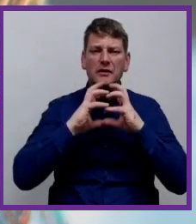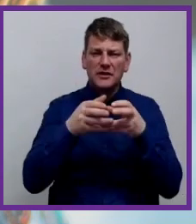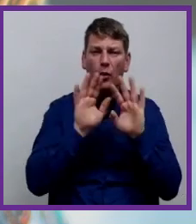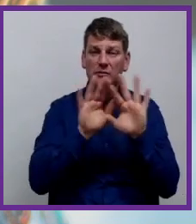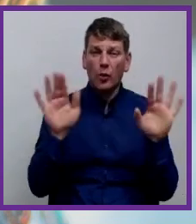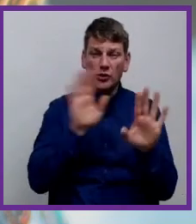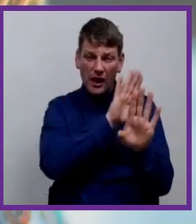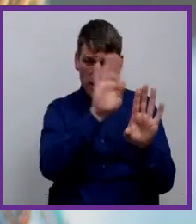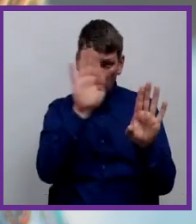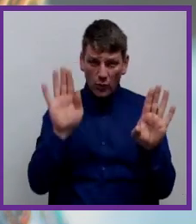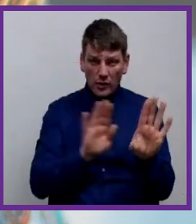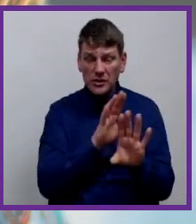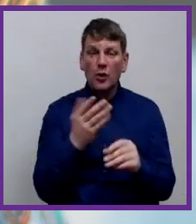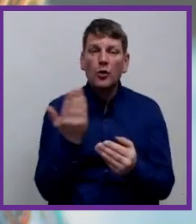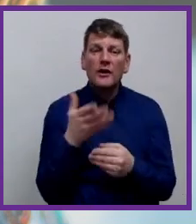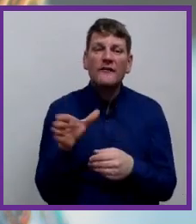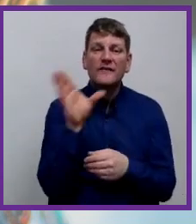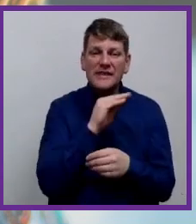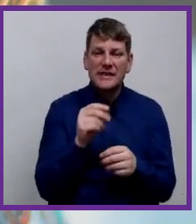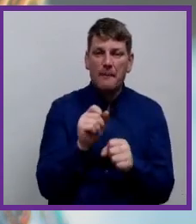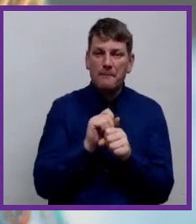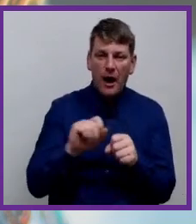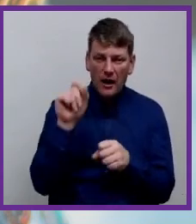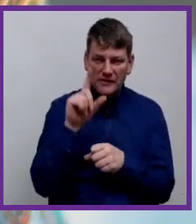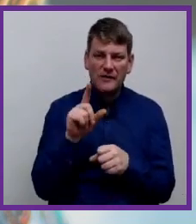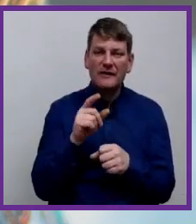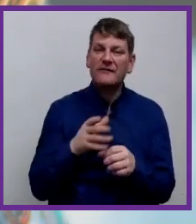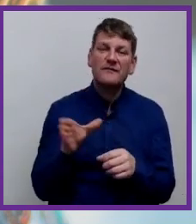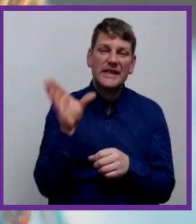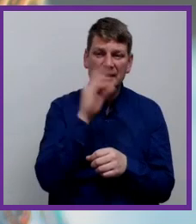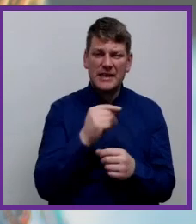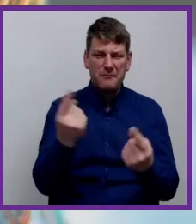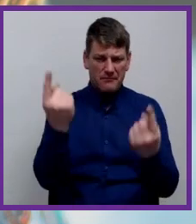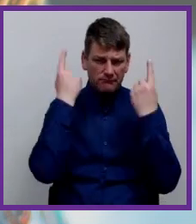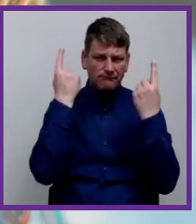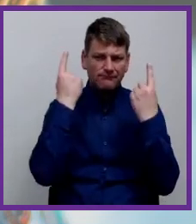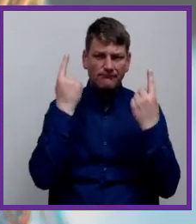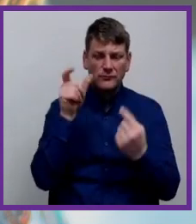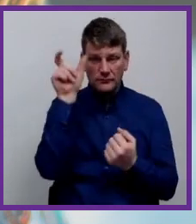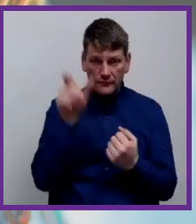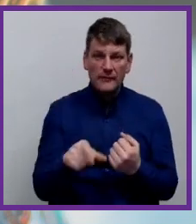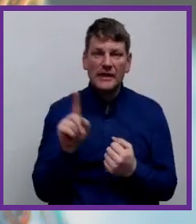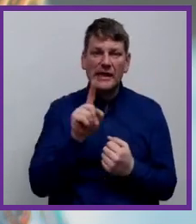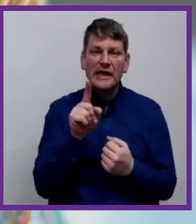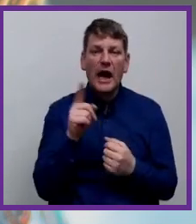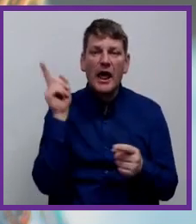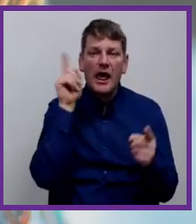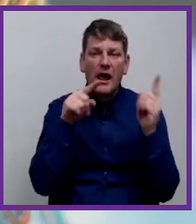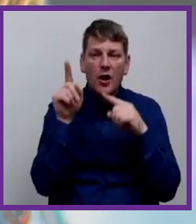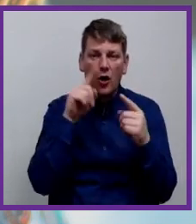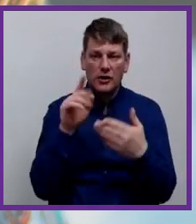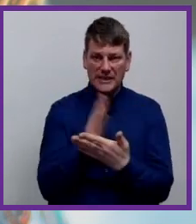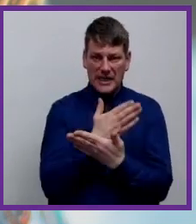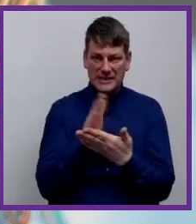muzejos, kur visiem pārsvarā, visiem gēnijiem ir tās sauktās erotiskās